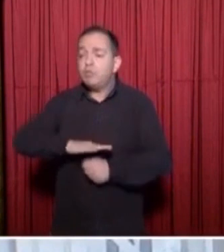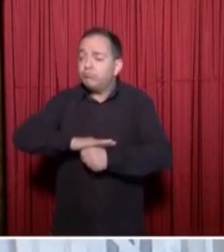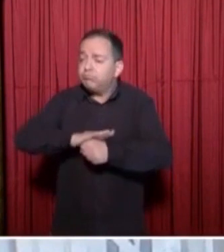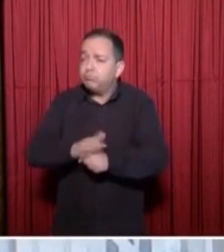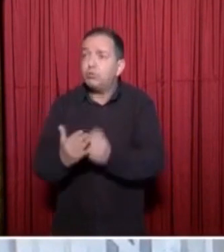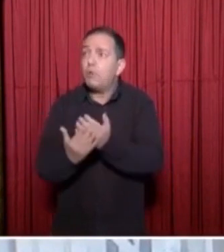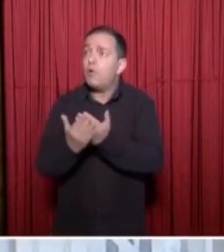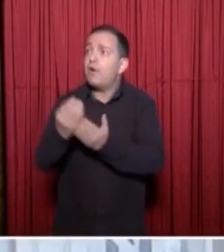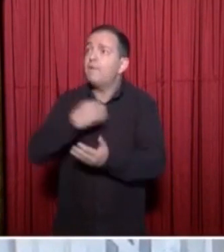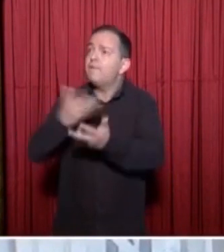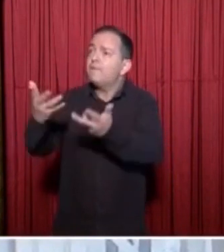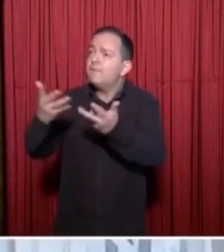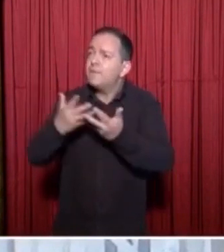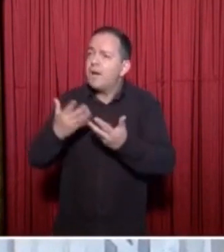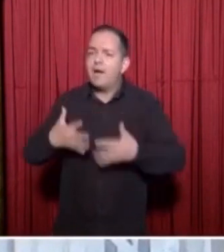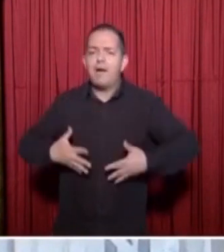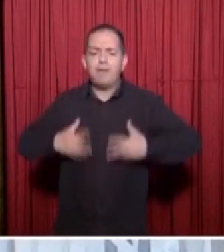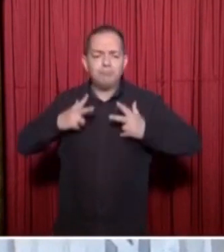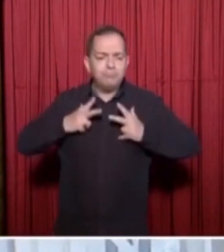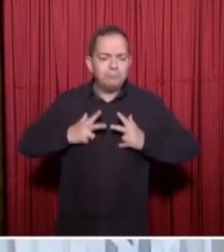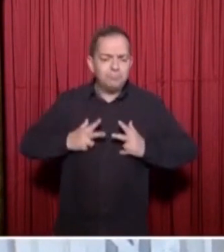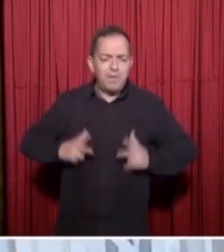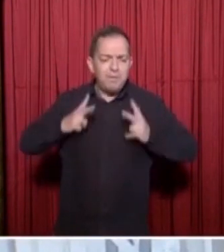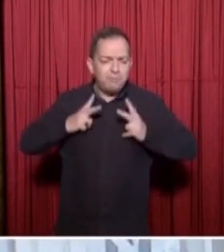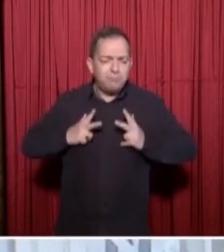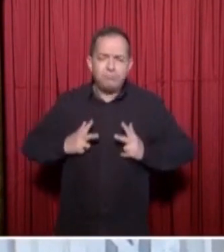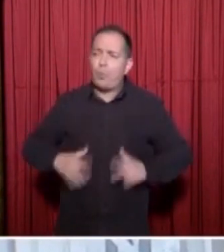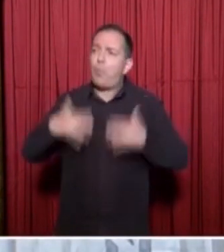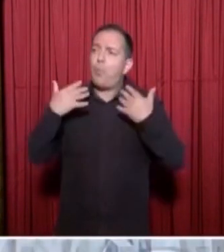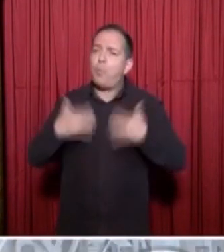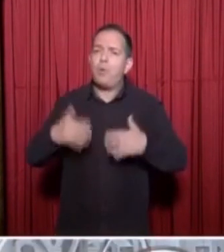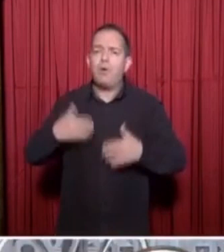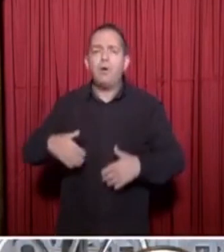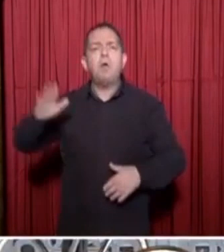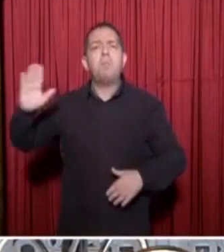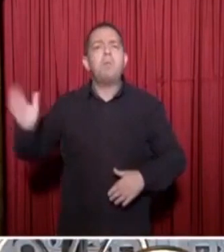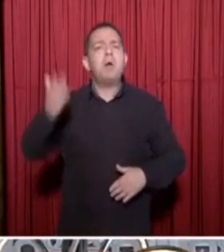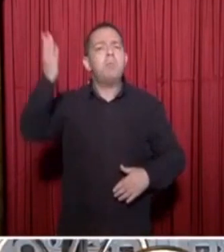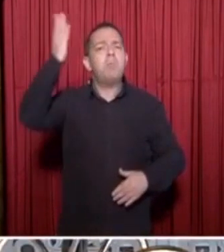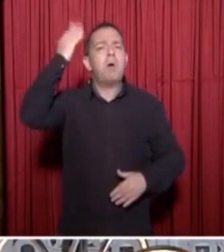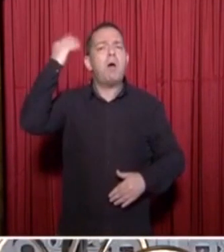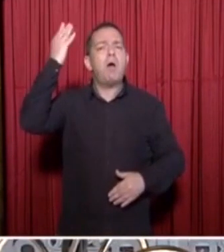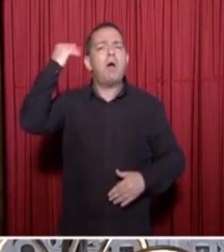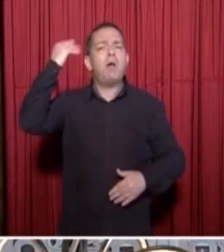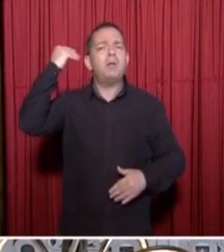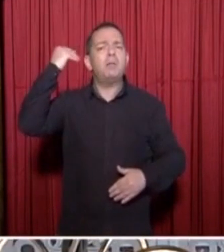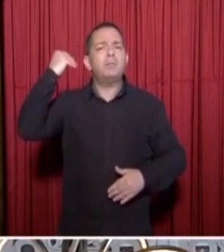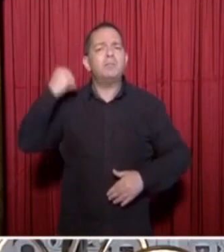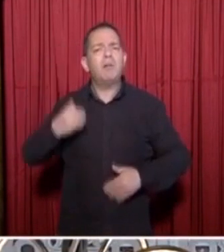Πρωί του ελαίου σου, Κύριε, και η Γαλλία σάμεθα και ευράνθημεν εν πάσες τες